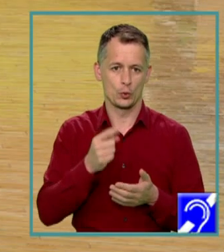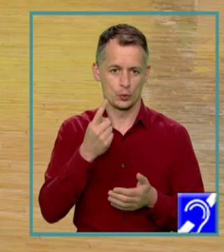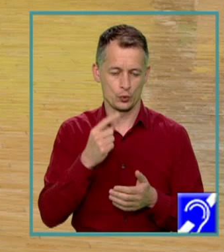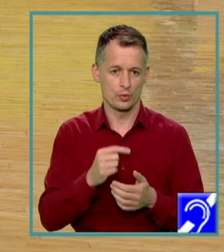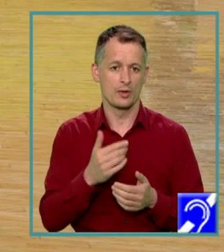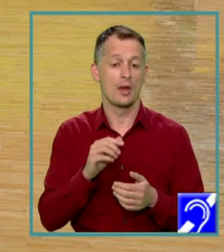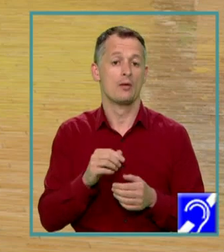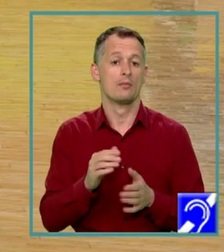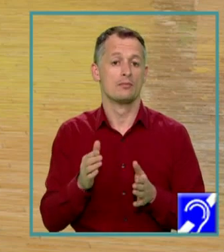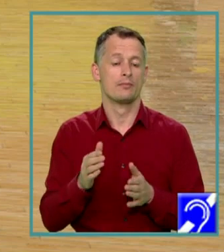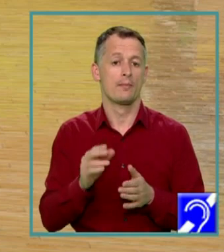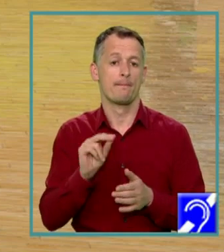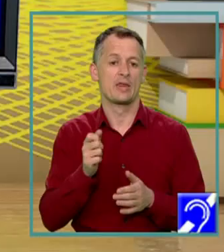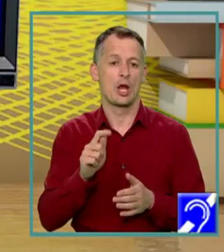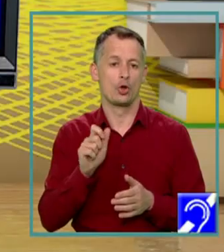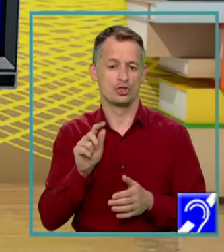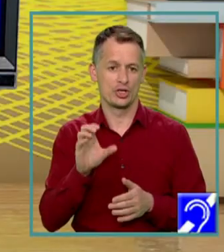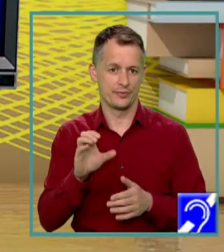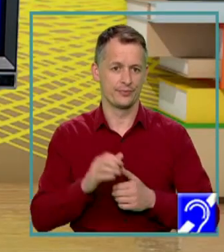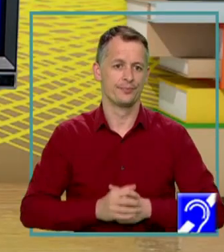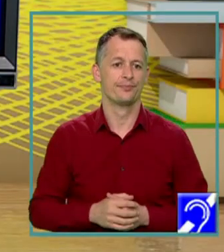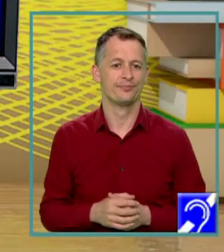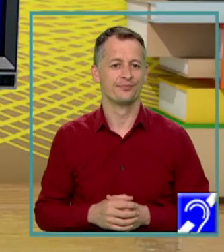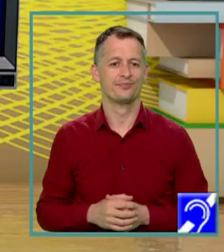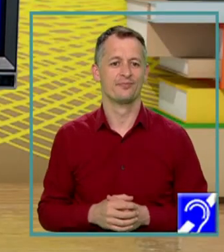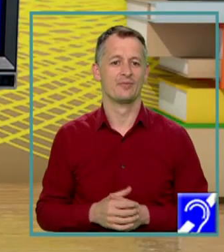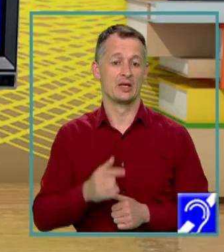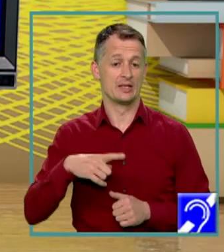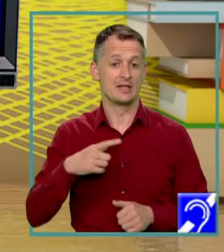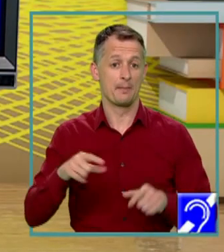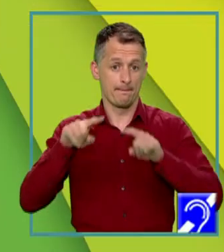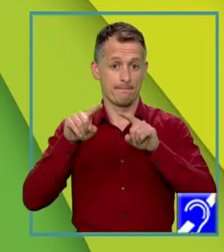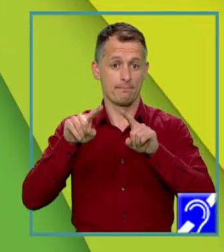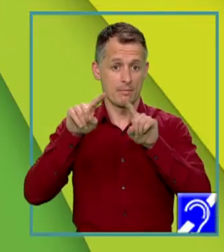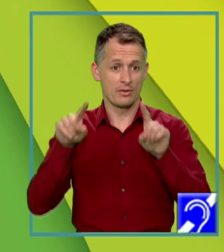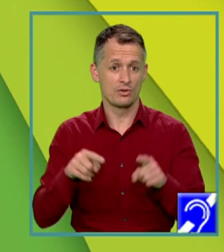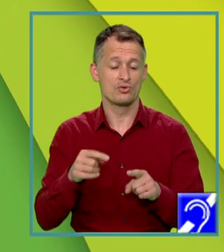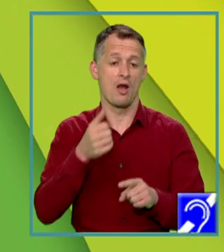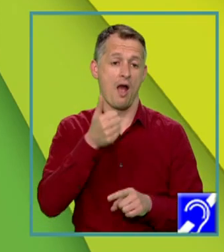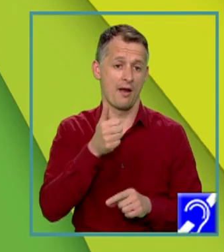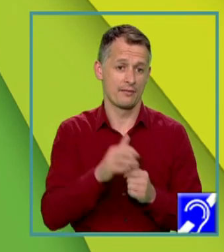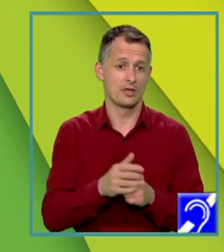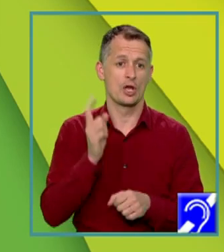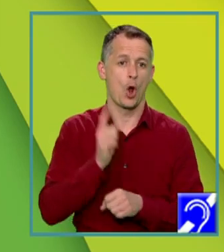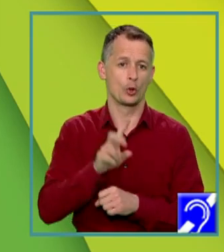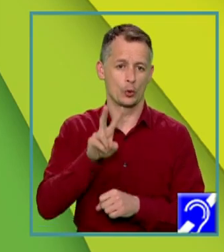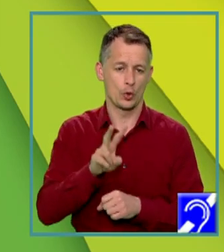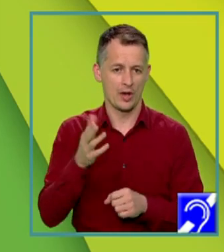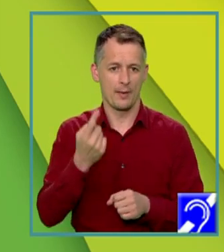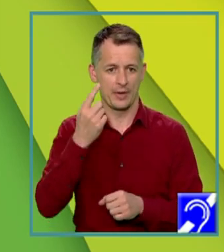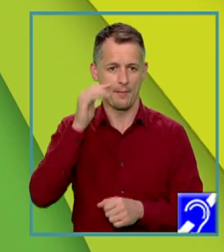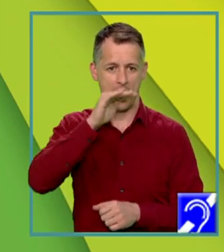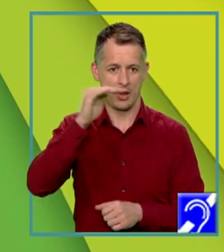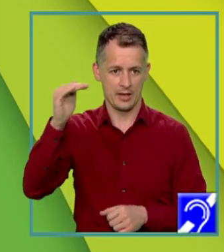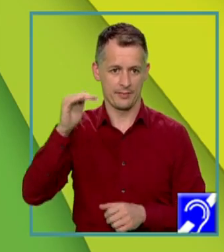subiectul al treilea din testul 4 de antrenament Se consideră matricele a o matrice pătratică de ordinul doi ce are pe